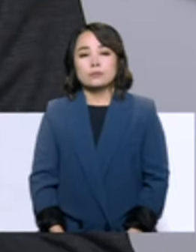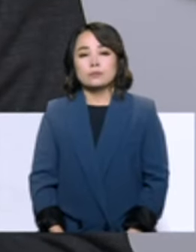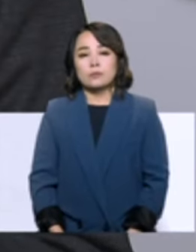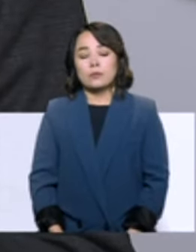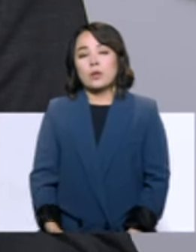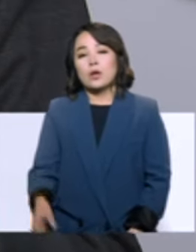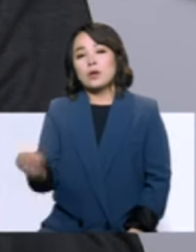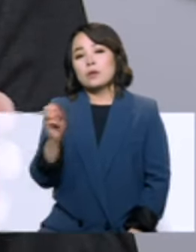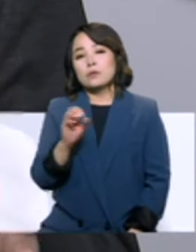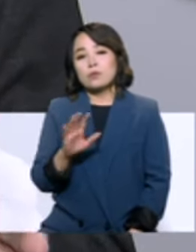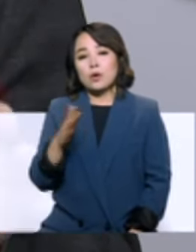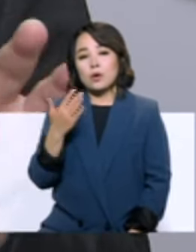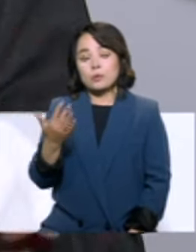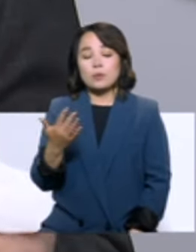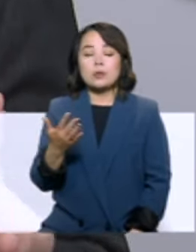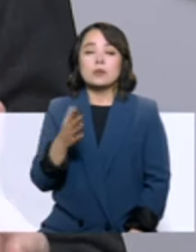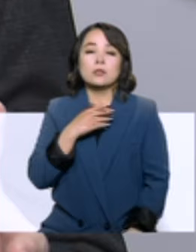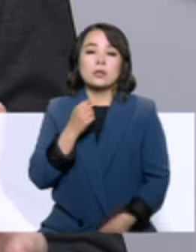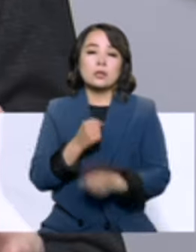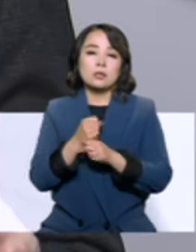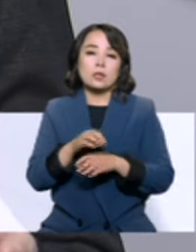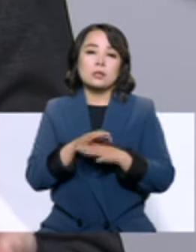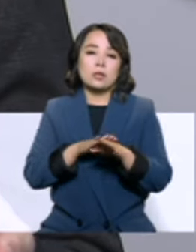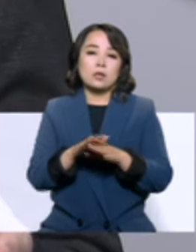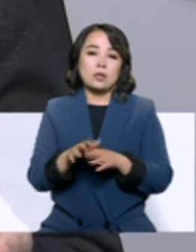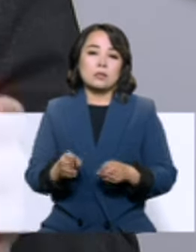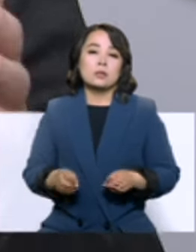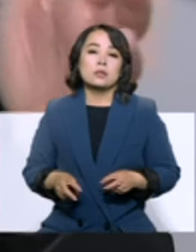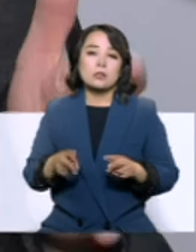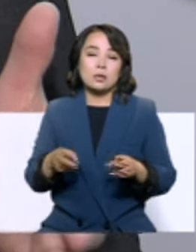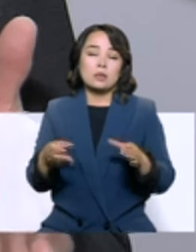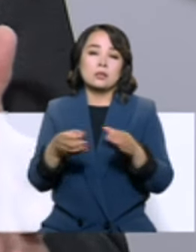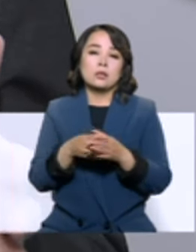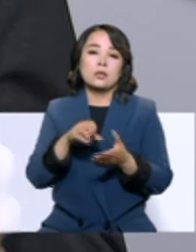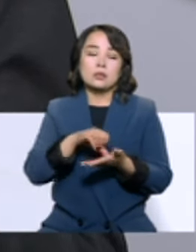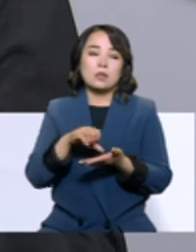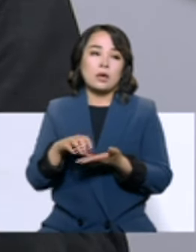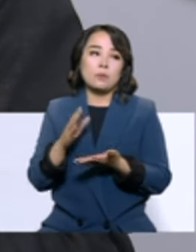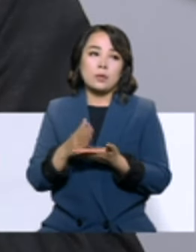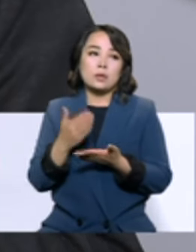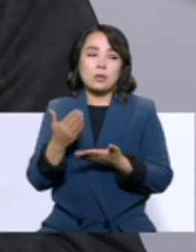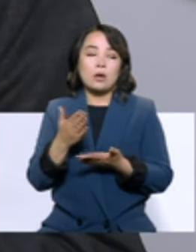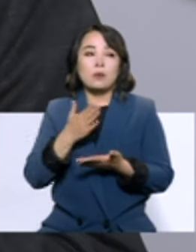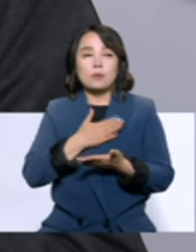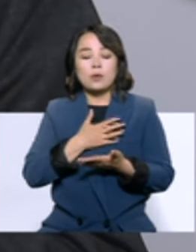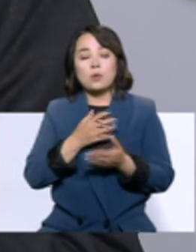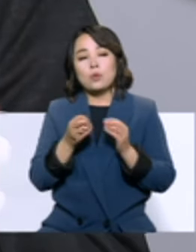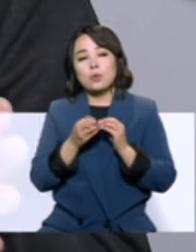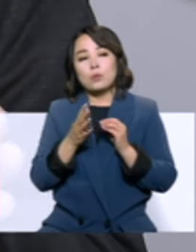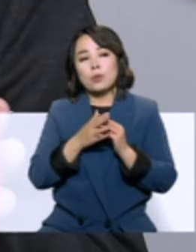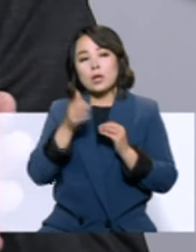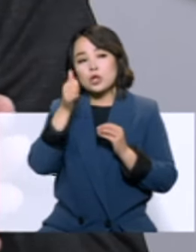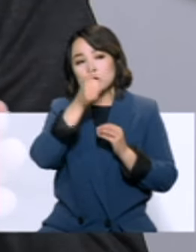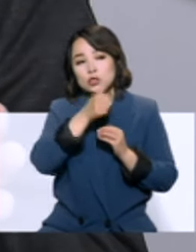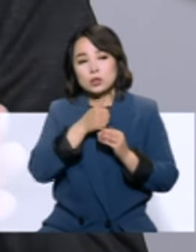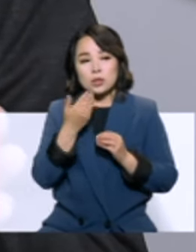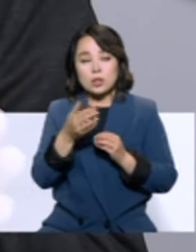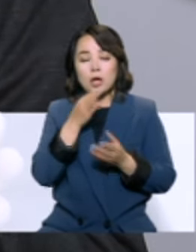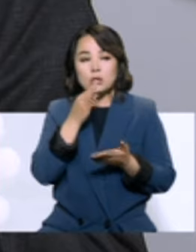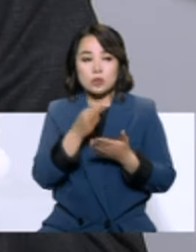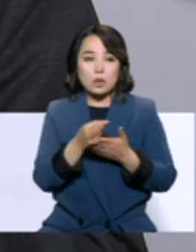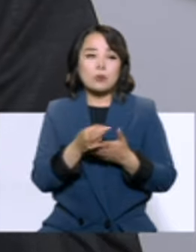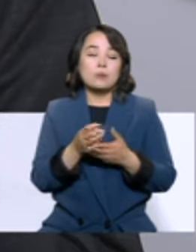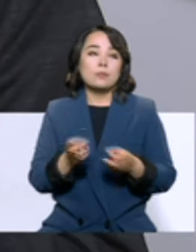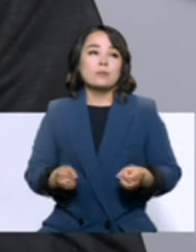5-10 жыл ғой, сен қылмыс іске қозғаған, соң кейін артымен айтады ғой, исковой давность кетіп қалады. А бізде 15 жыл, сен жауапкершілікке